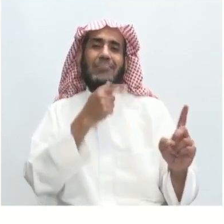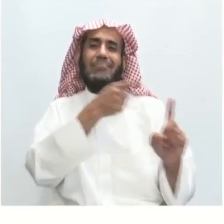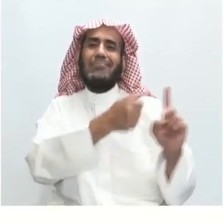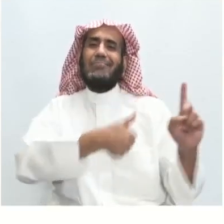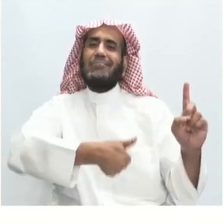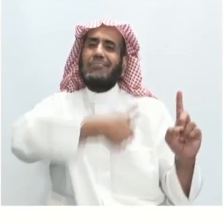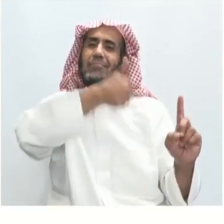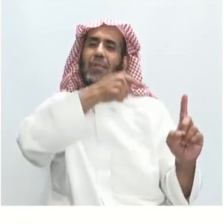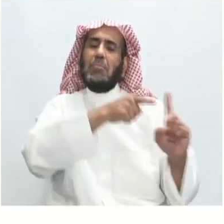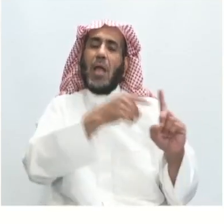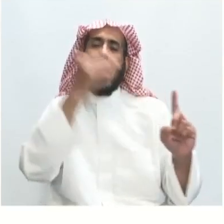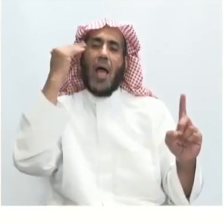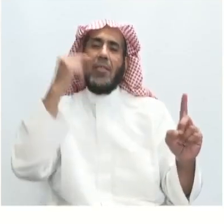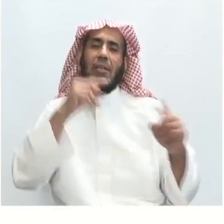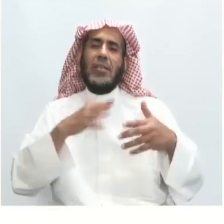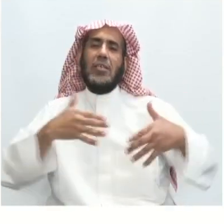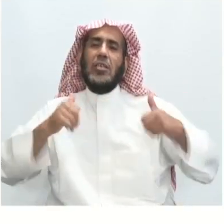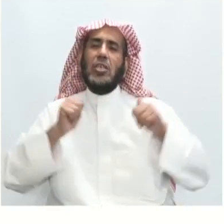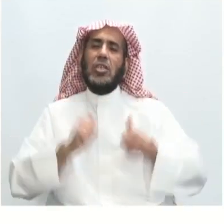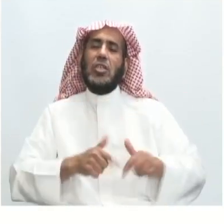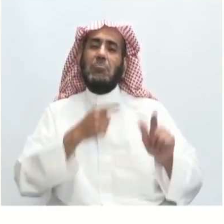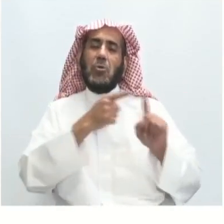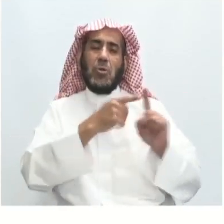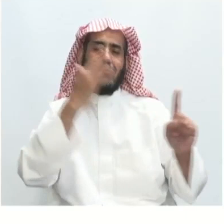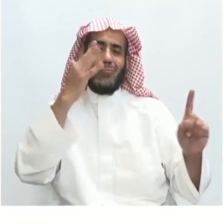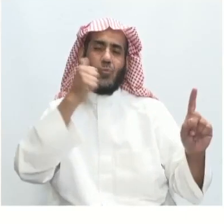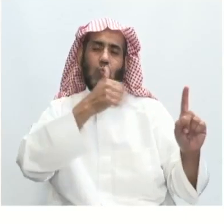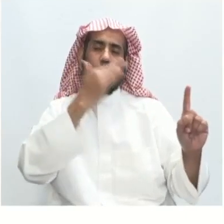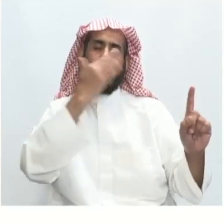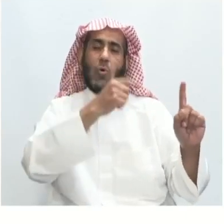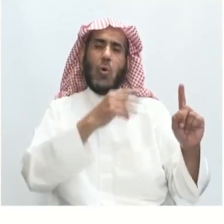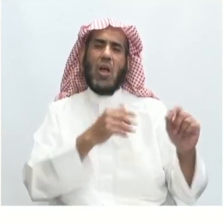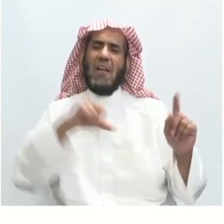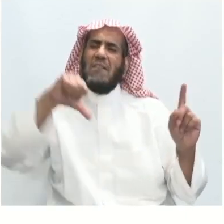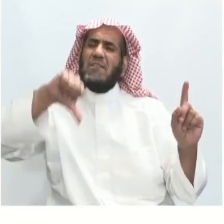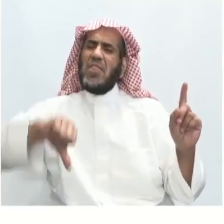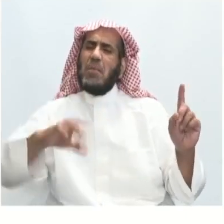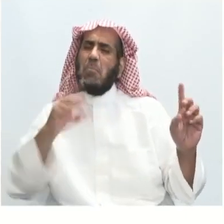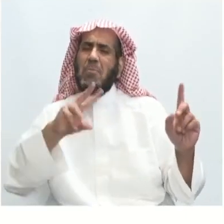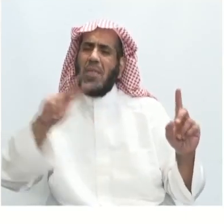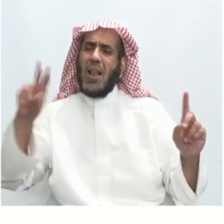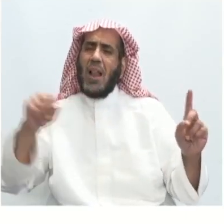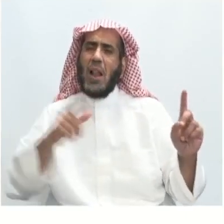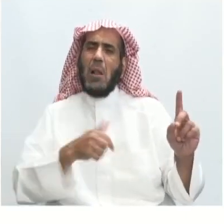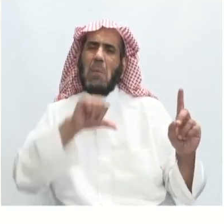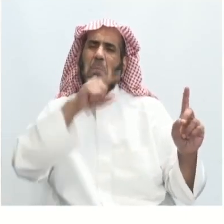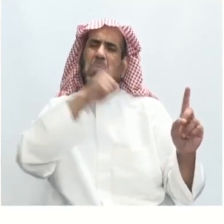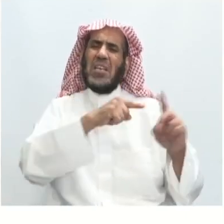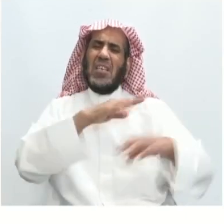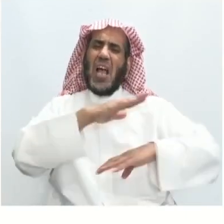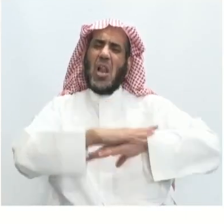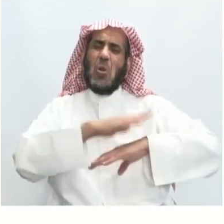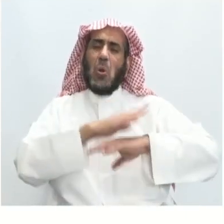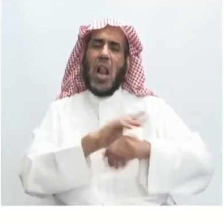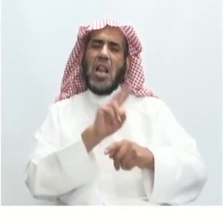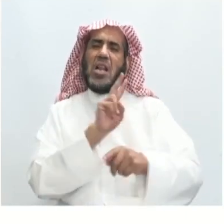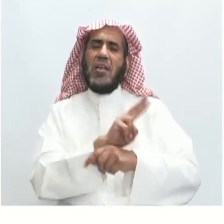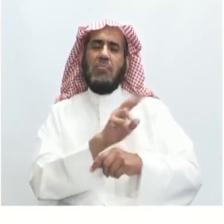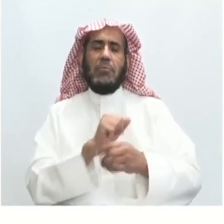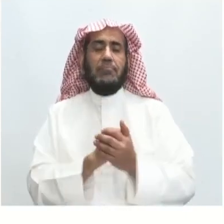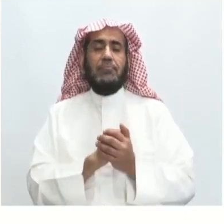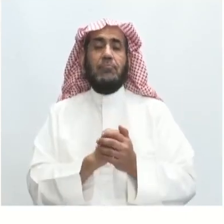هذه التلميذه وتثني عليها وكذلك في الذم كقولنا الخلق الكذب